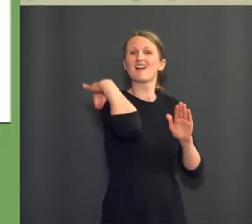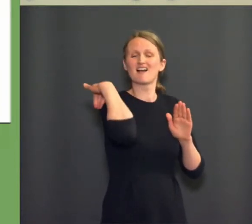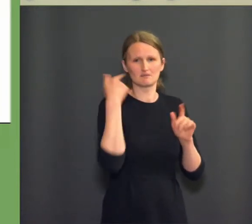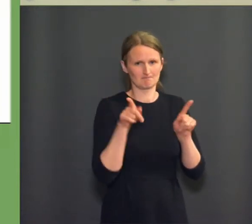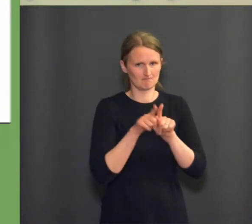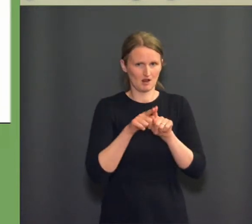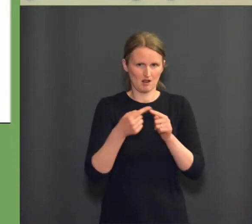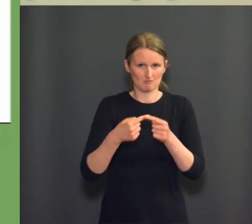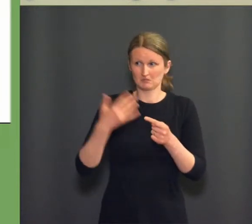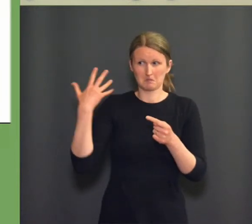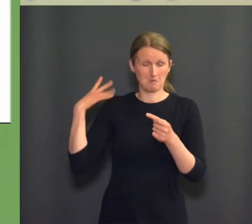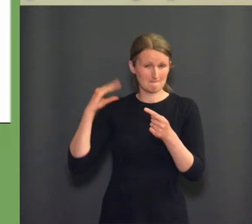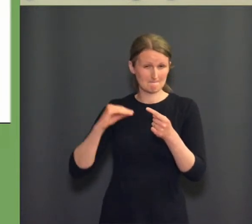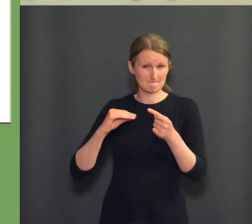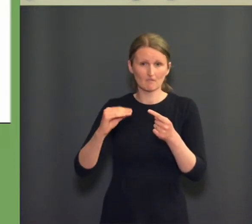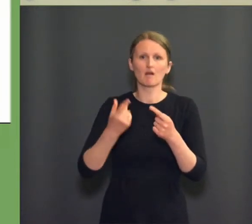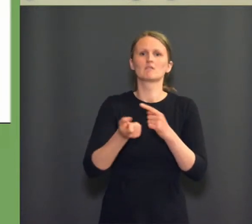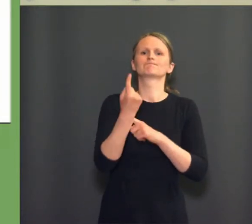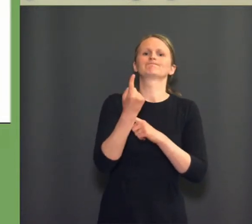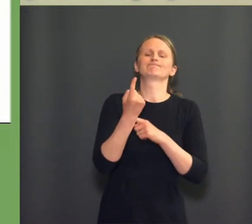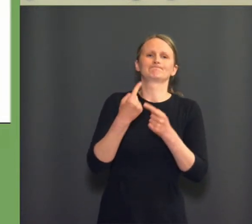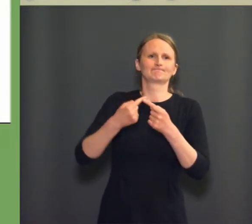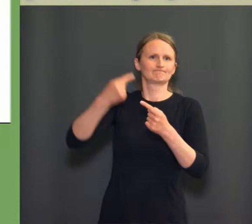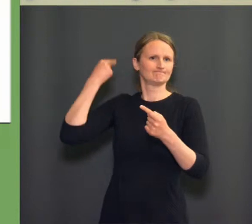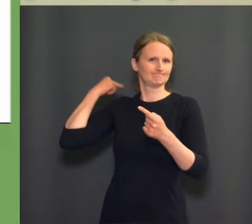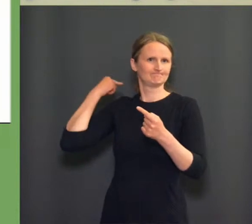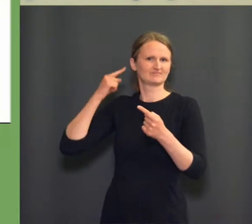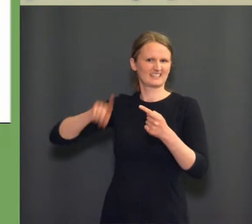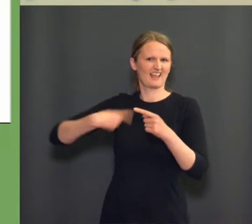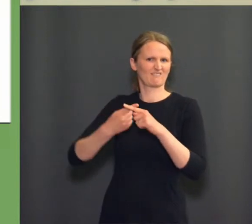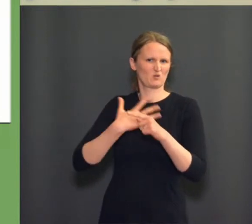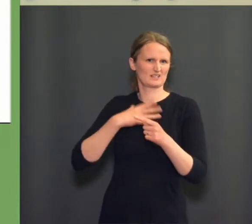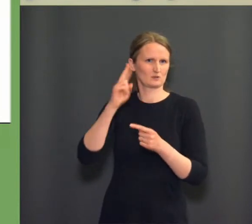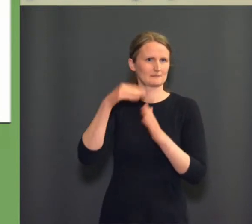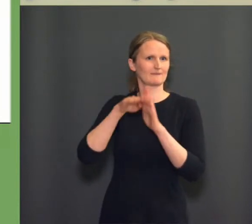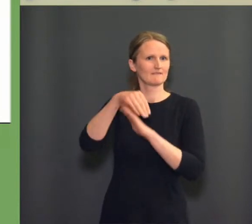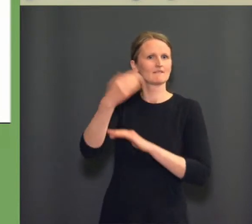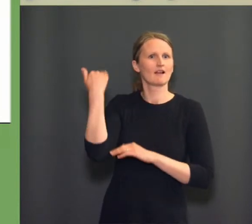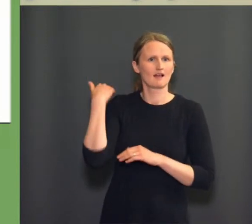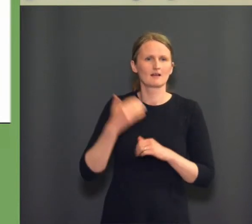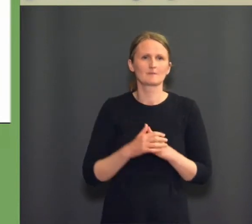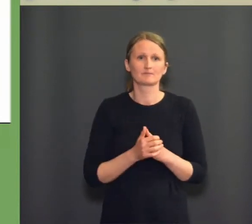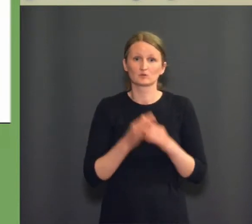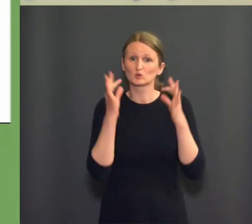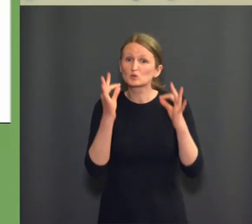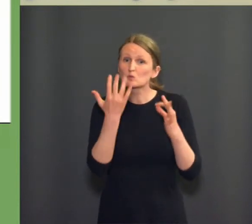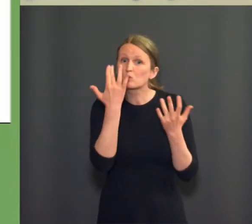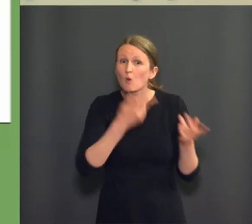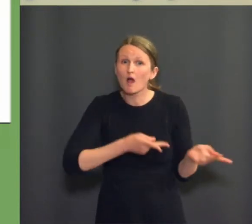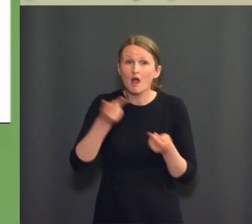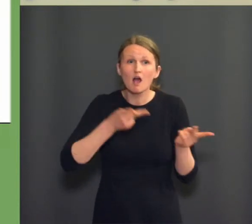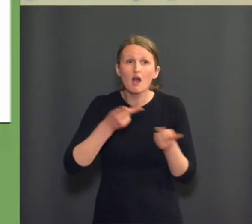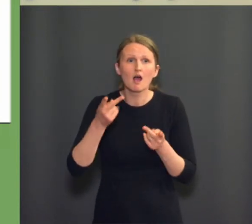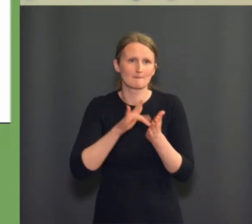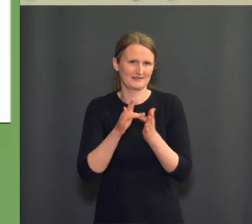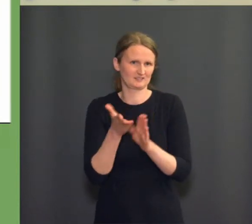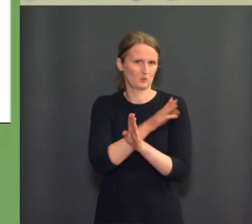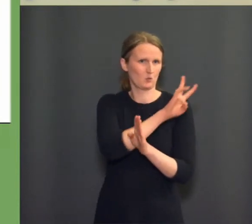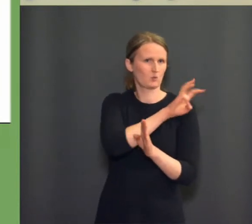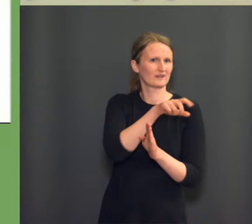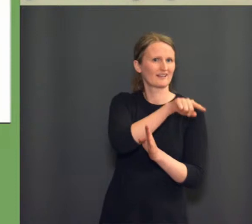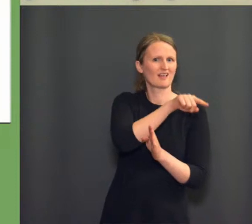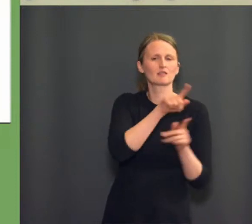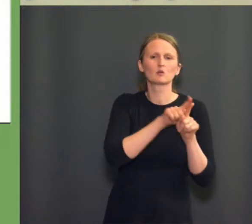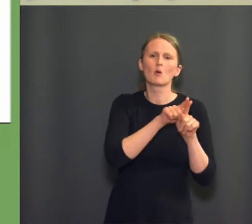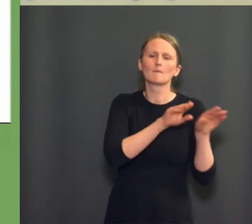de compensation par rapport au long week-end, que ce soit des gens qui ont remis, malgré leur état de santé, le fait d'aller à